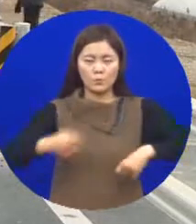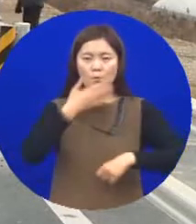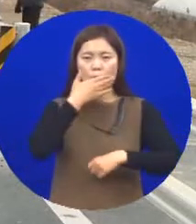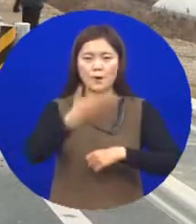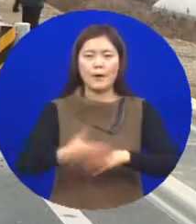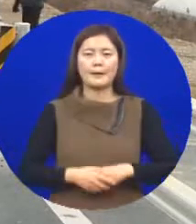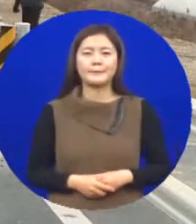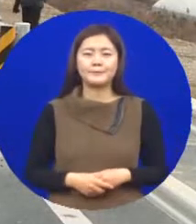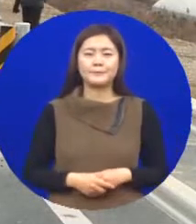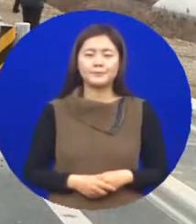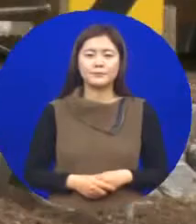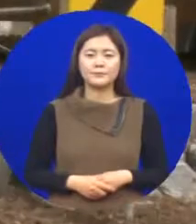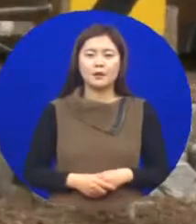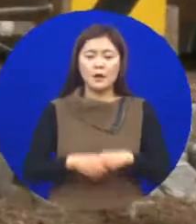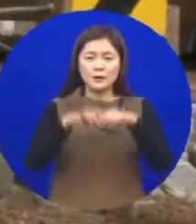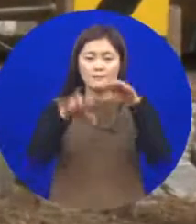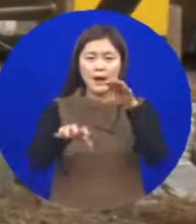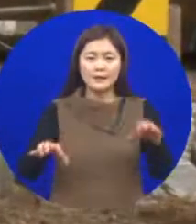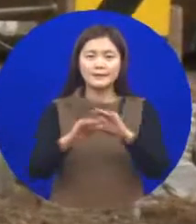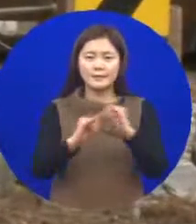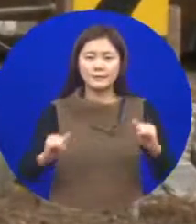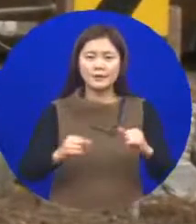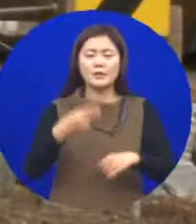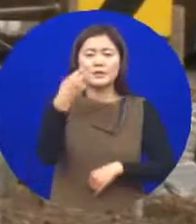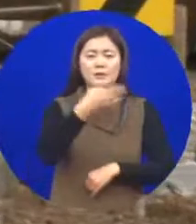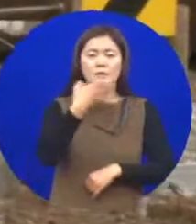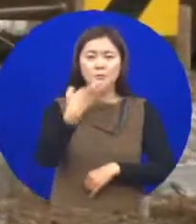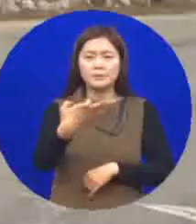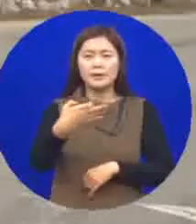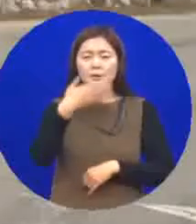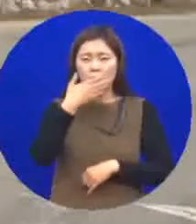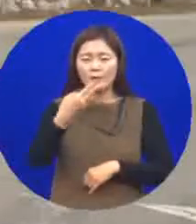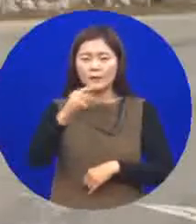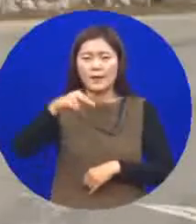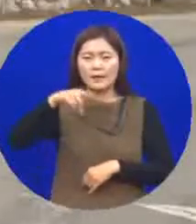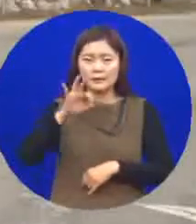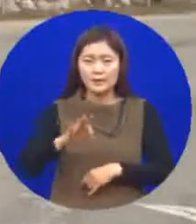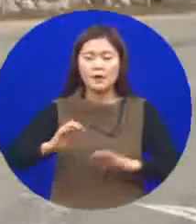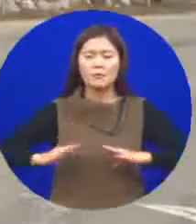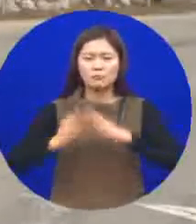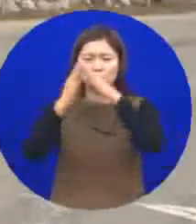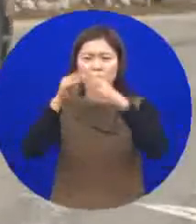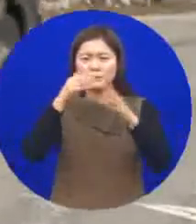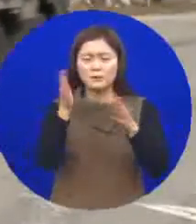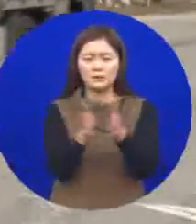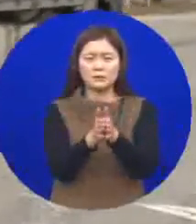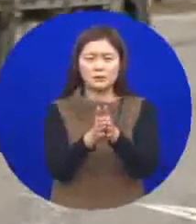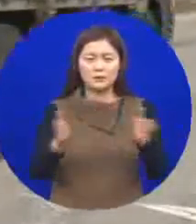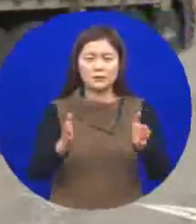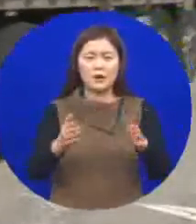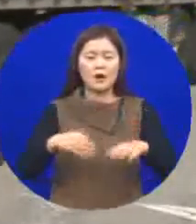조례로 강화했습니다. 석실마을 주민들은 지난 2014년 주식회사 대상이 물류창고를 짓기